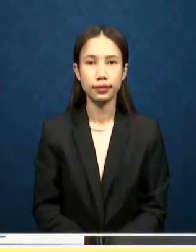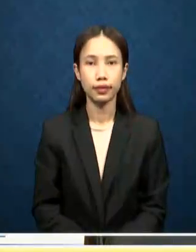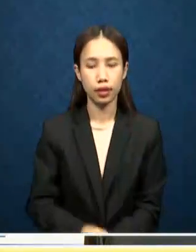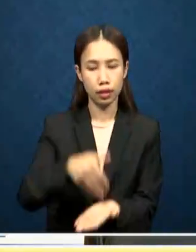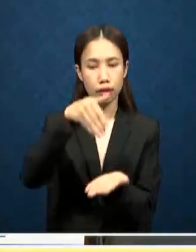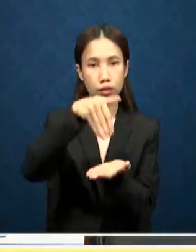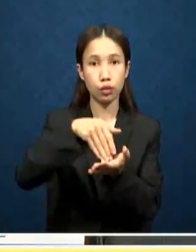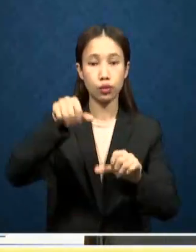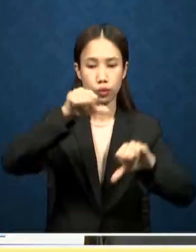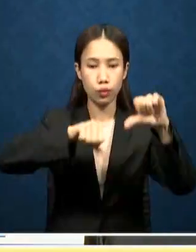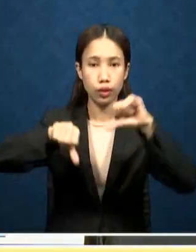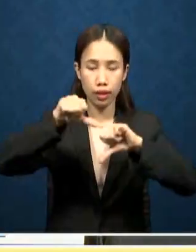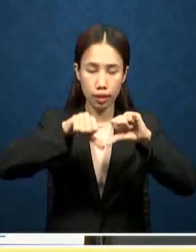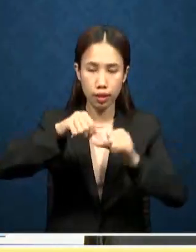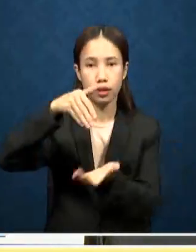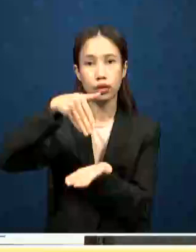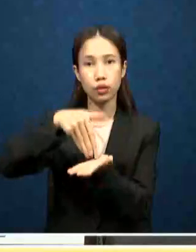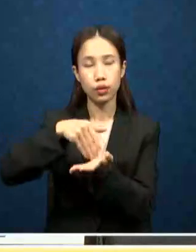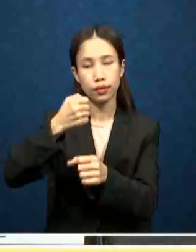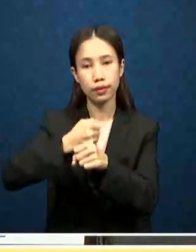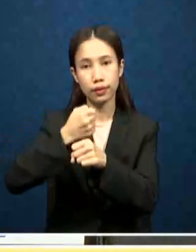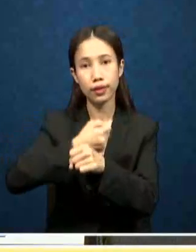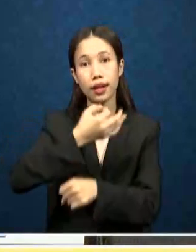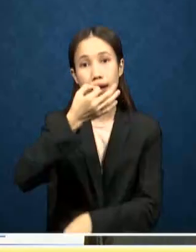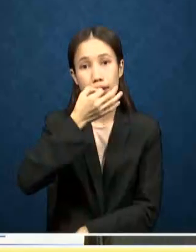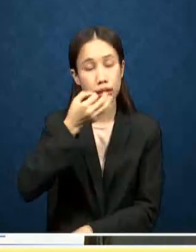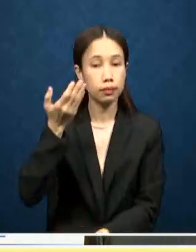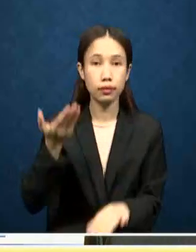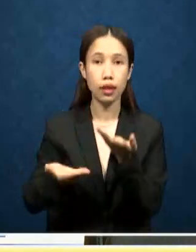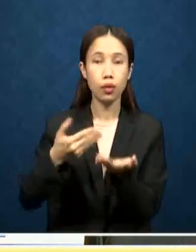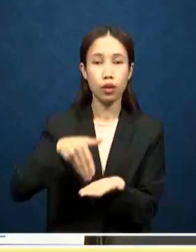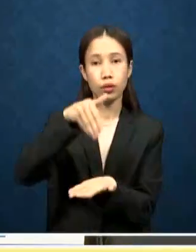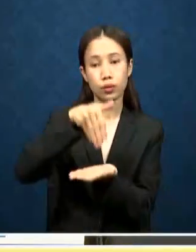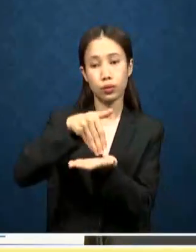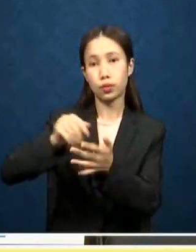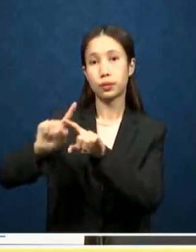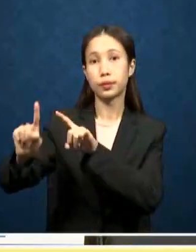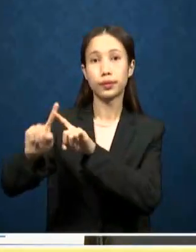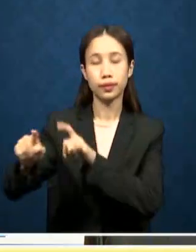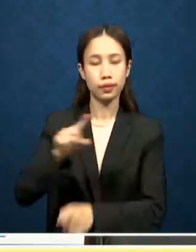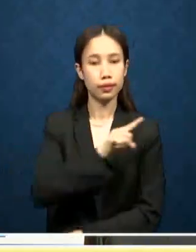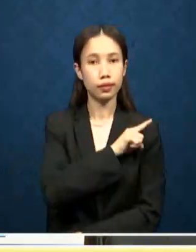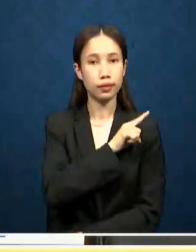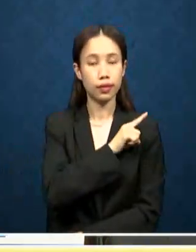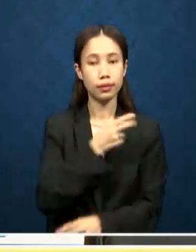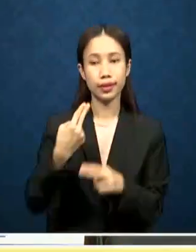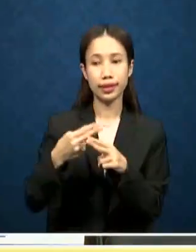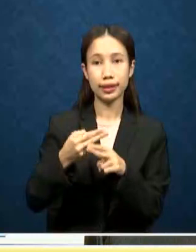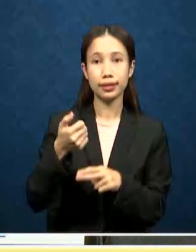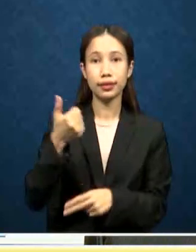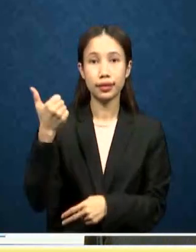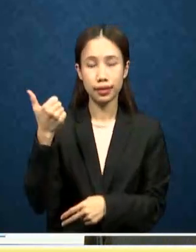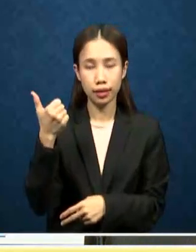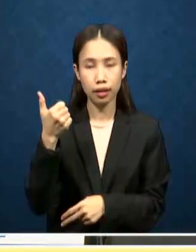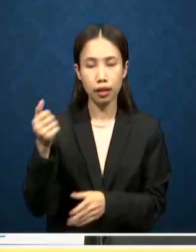ศูนย์วิทยาศาสตร์ศูนย์ฝึกอาชีพและศูนย์ที่มีเอ่อกิจการเฉพาะที่เรียกชื่ออย่างอื่นไป